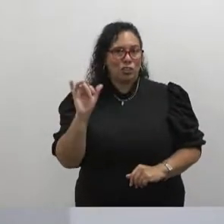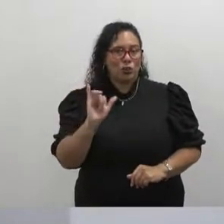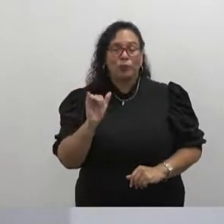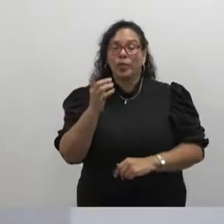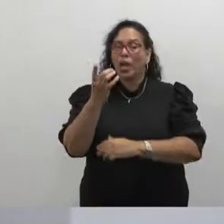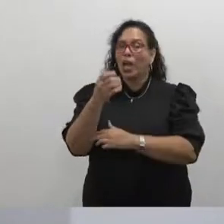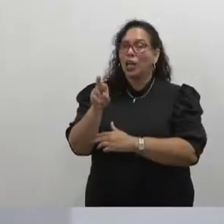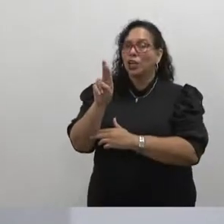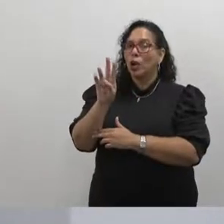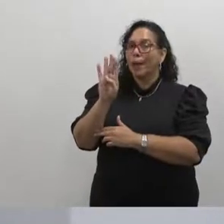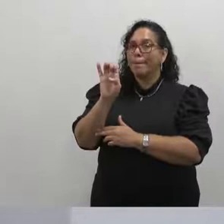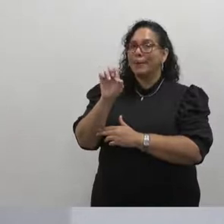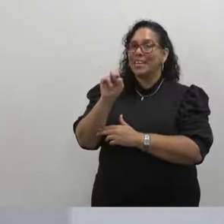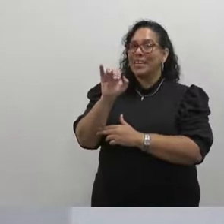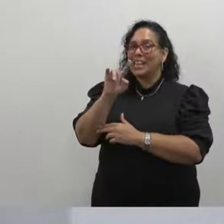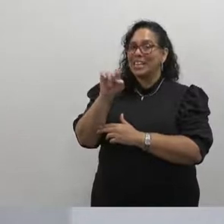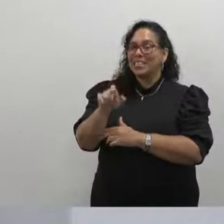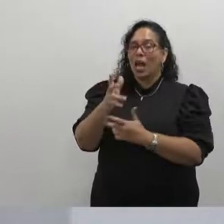chỉ không bật xa tạng mùl